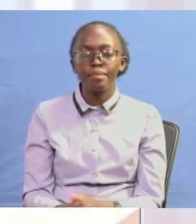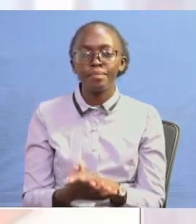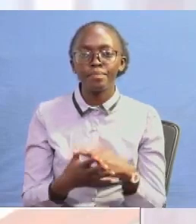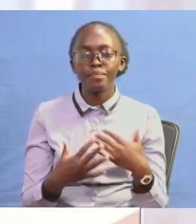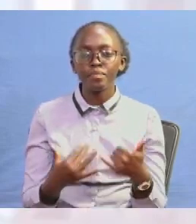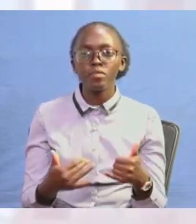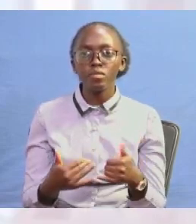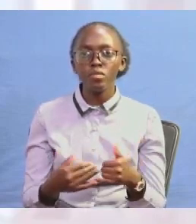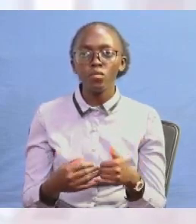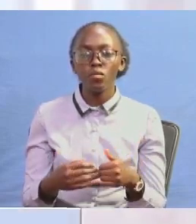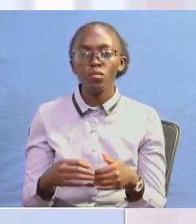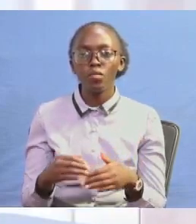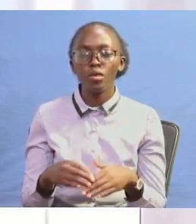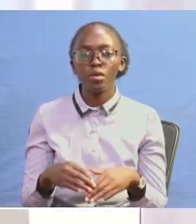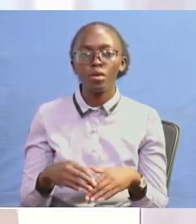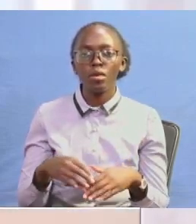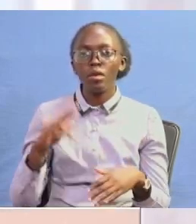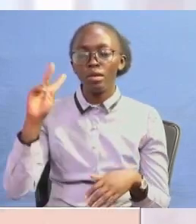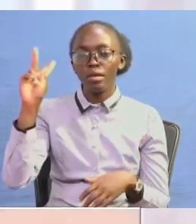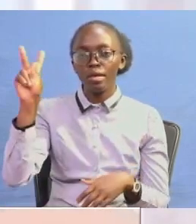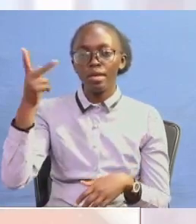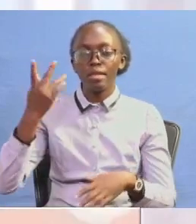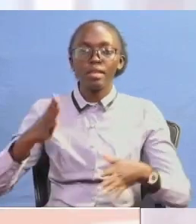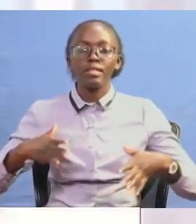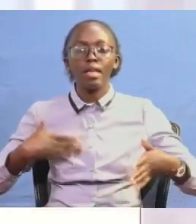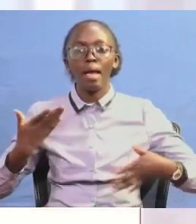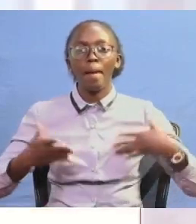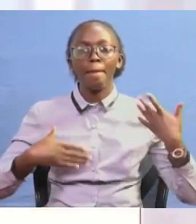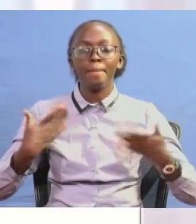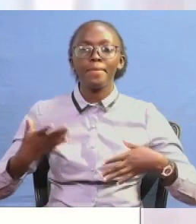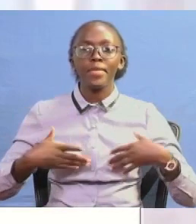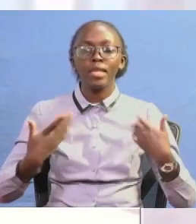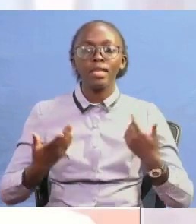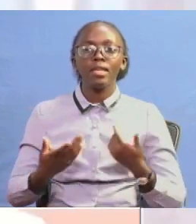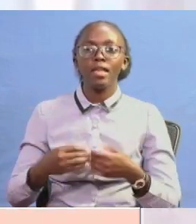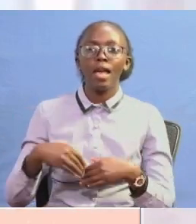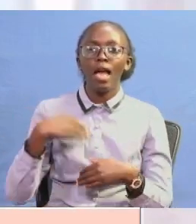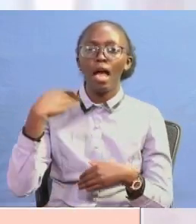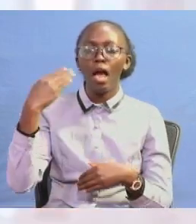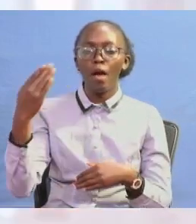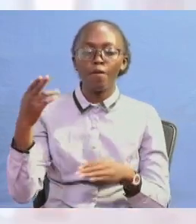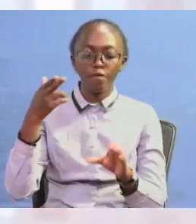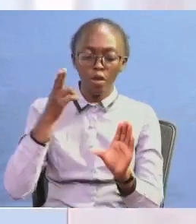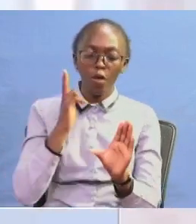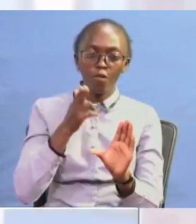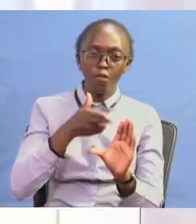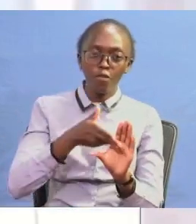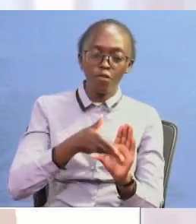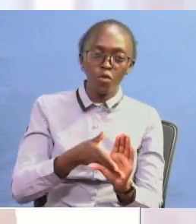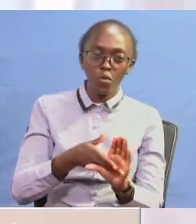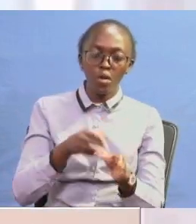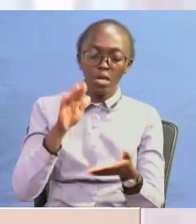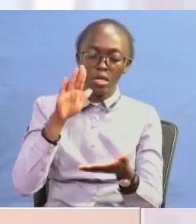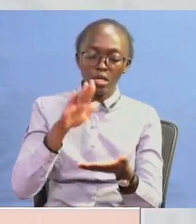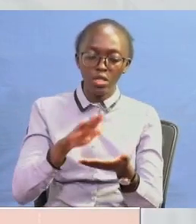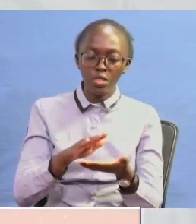Naam, ni afueni kwa wananchi sasa baada ya tume ya kuratibu kawi na mafuta nchini EPRA kutangaza kupungua